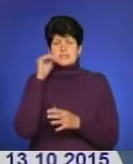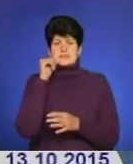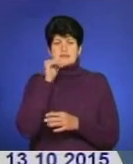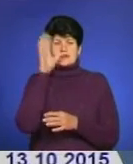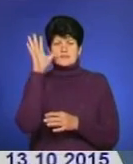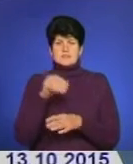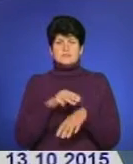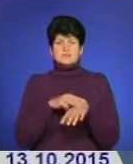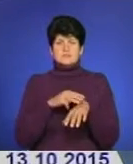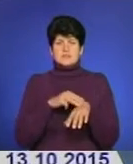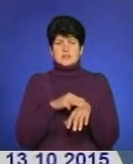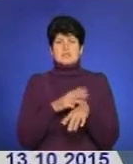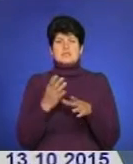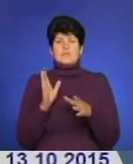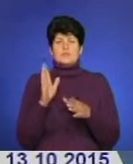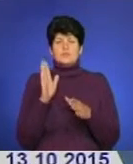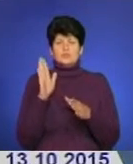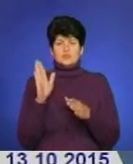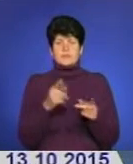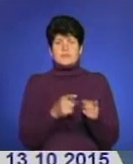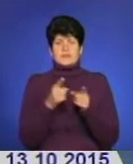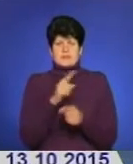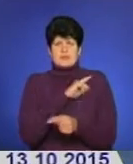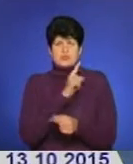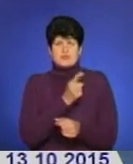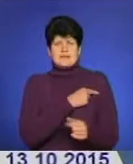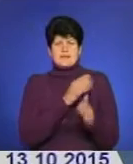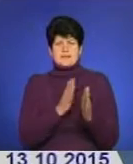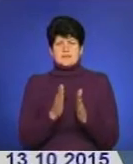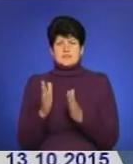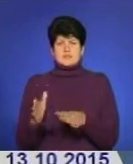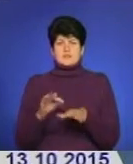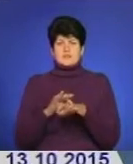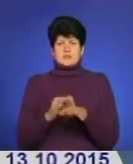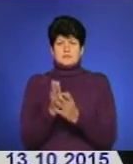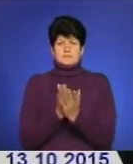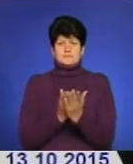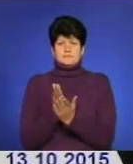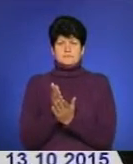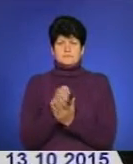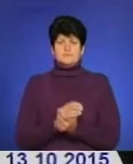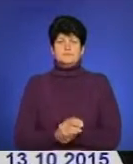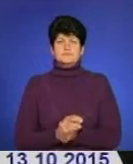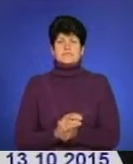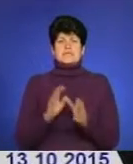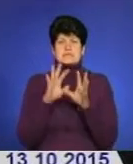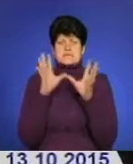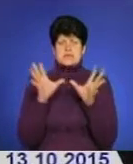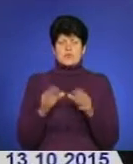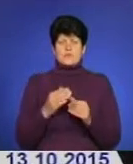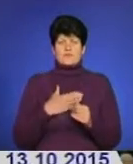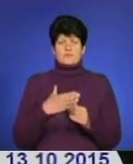органи та силові структури в області будуть переведені на посилений режим несення служби. Загалом у нас по